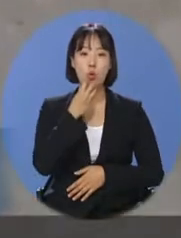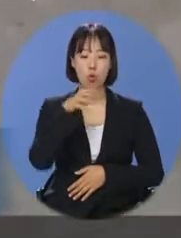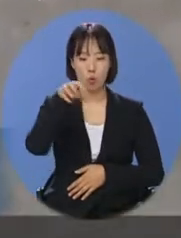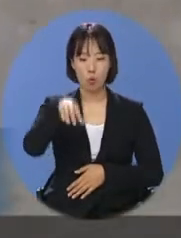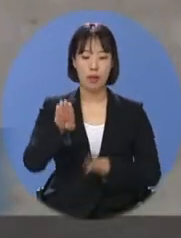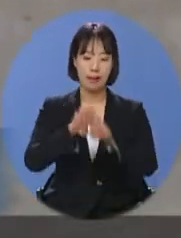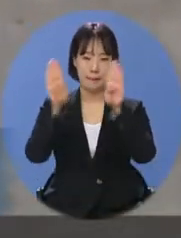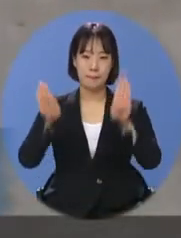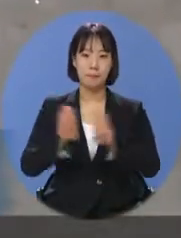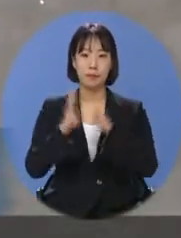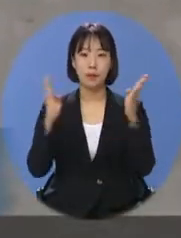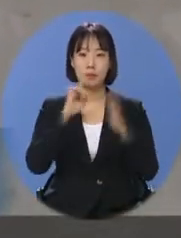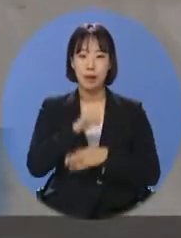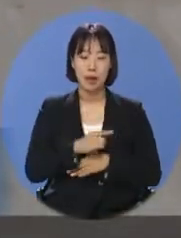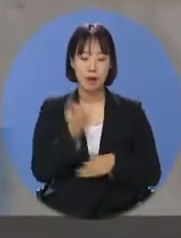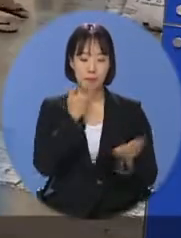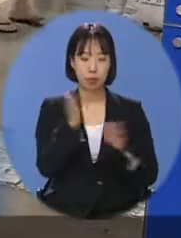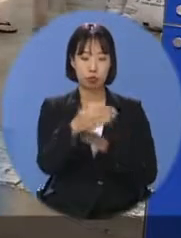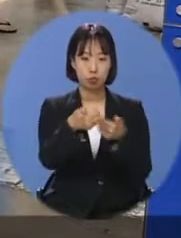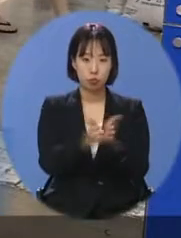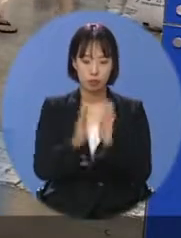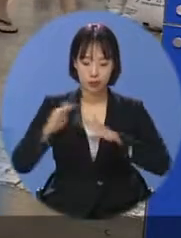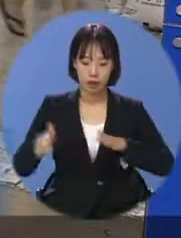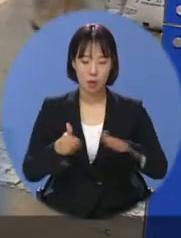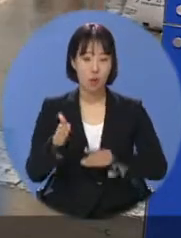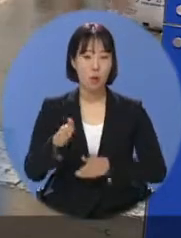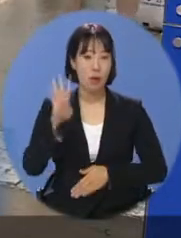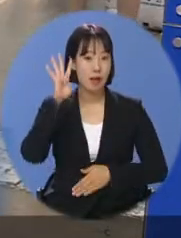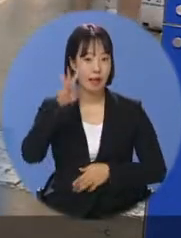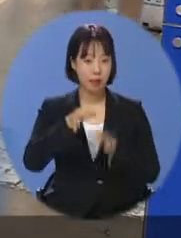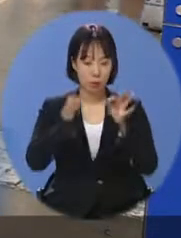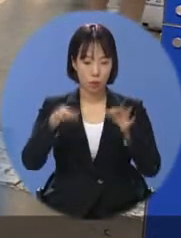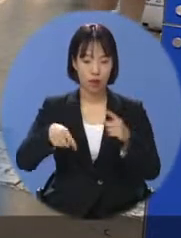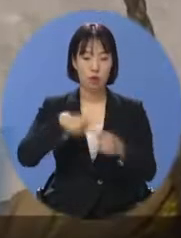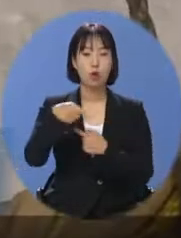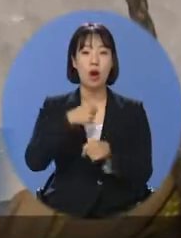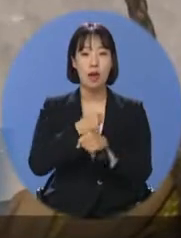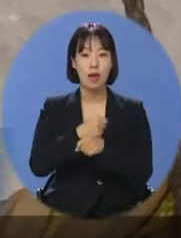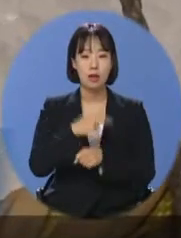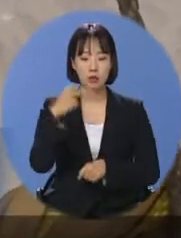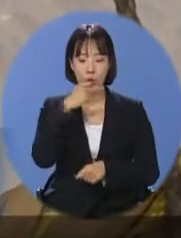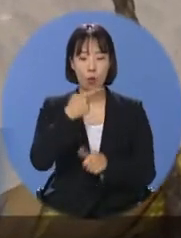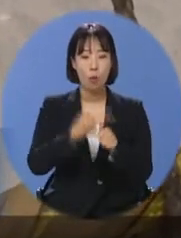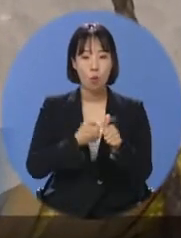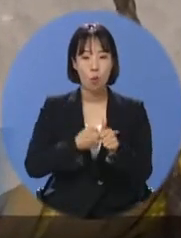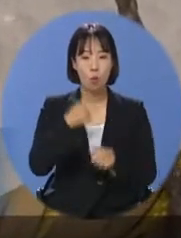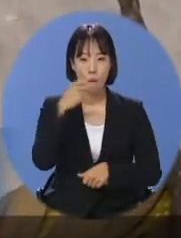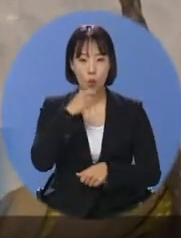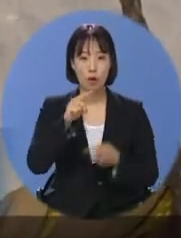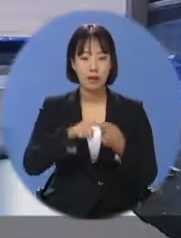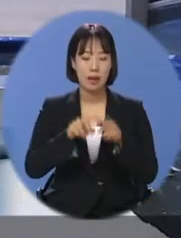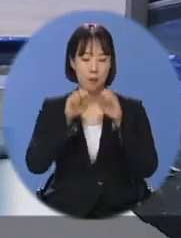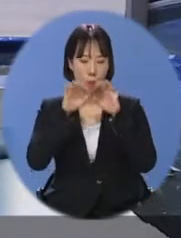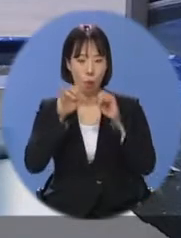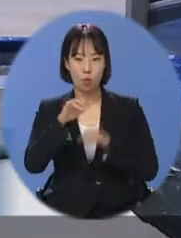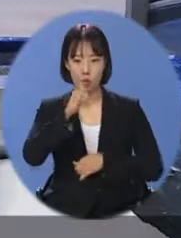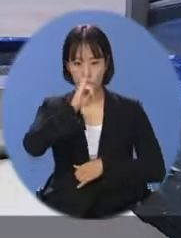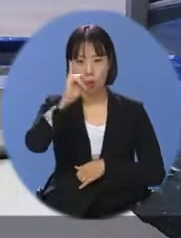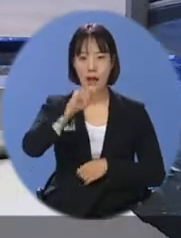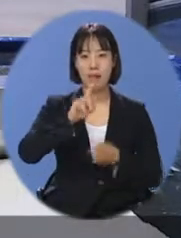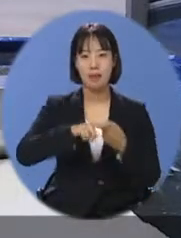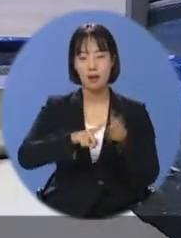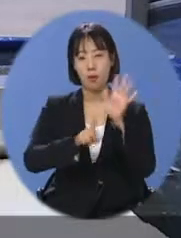열립니다. 해양수산부와 전라남도 주관으로 나흘 동안 열리는 이번 행사에는 천일염 업체 50여 곳이 참여해 다양한 천일염 제품을